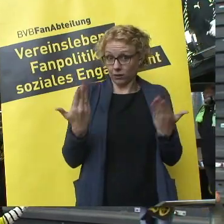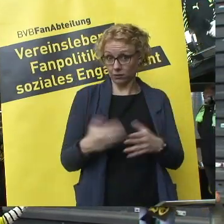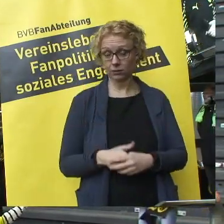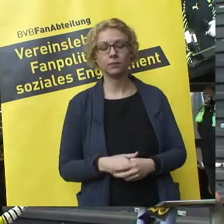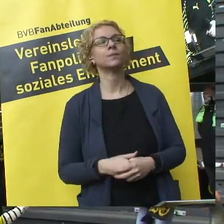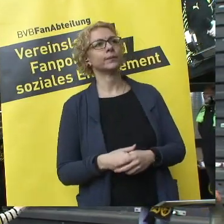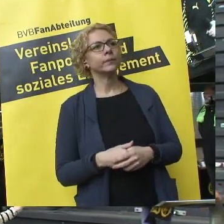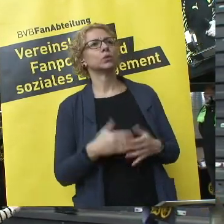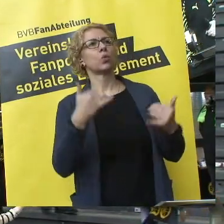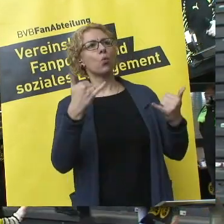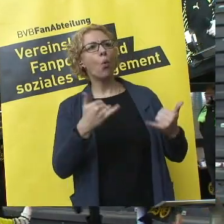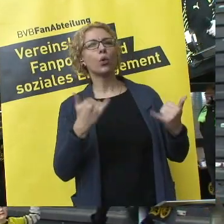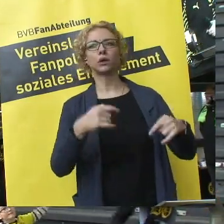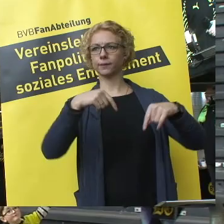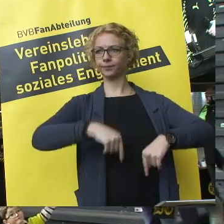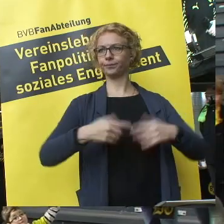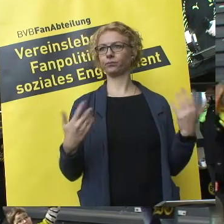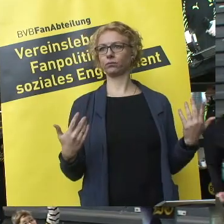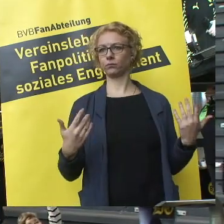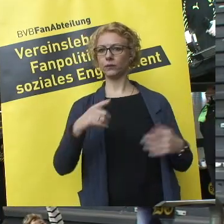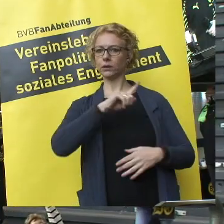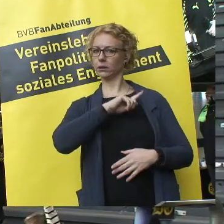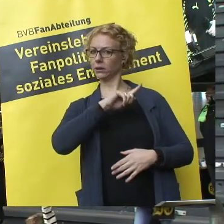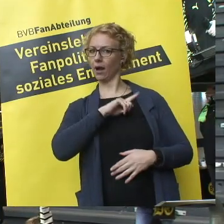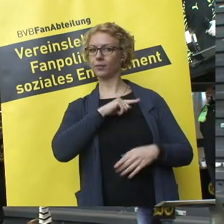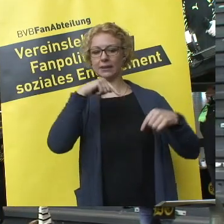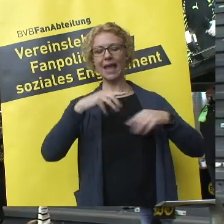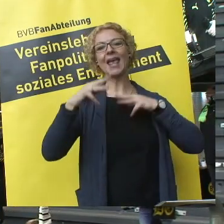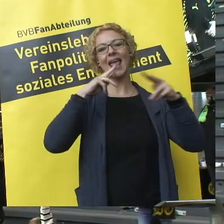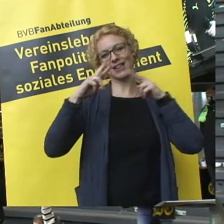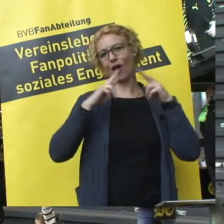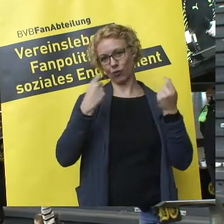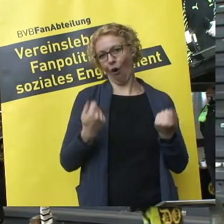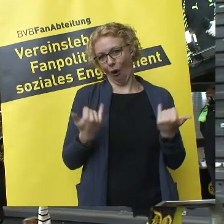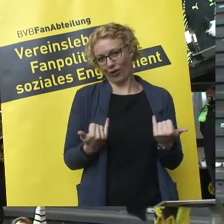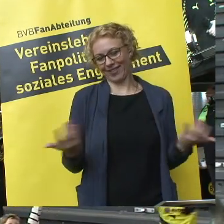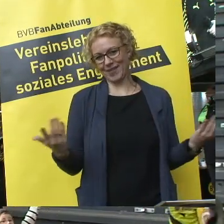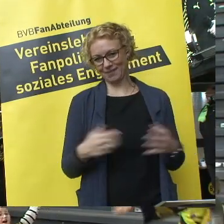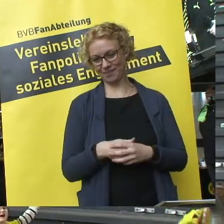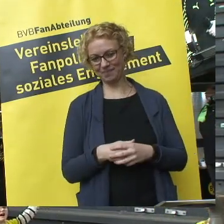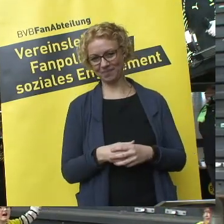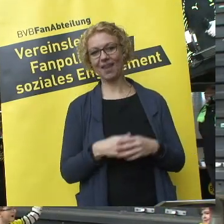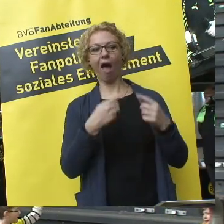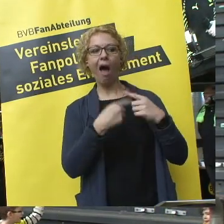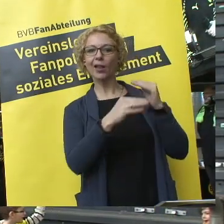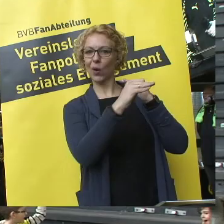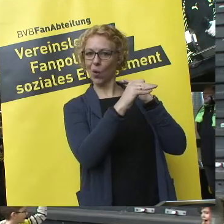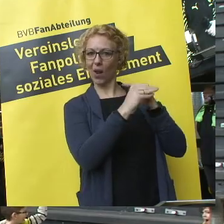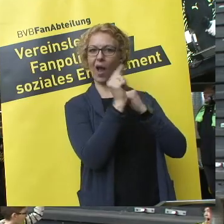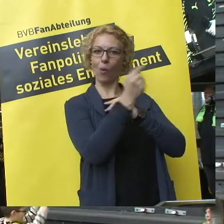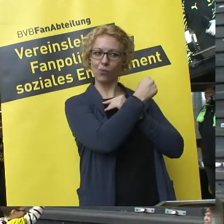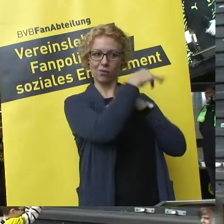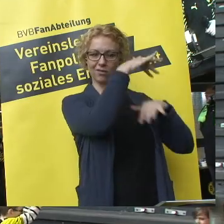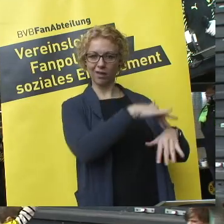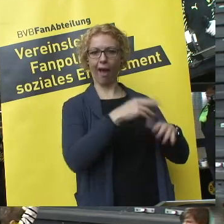Heute im Stadion, also ich bin ja hier für das Interview zuständig. Der andere Kollege steht auch hier und